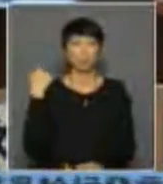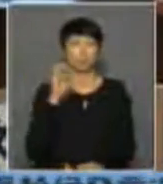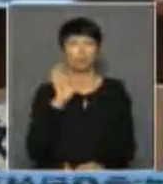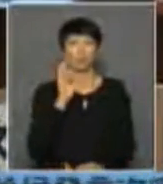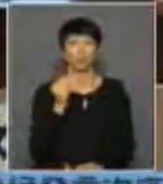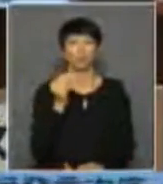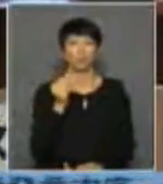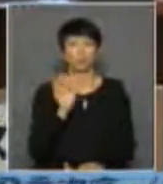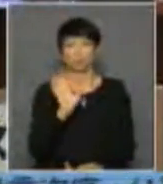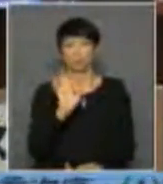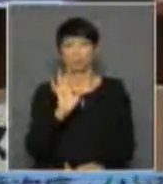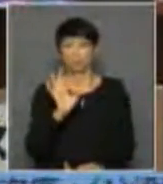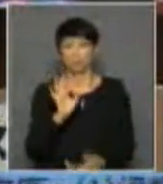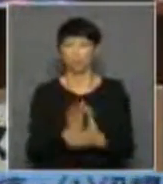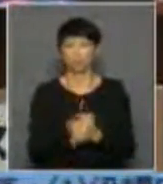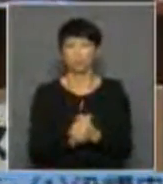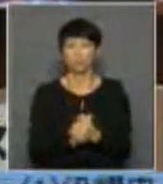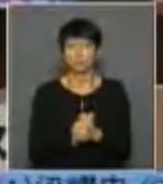大的、